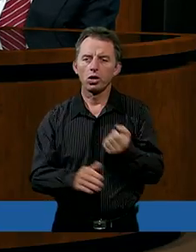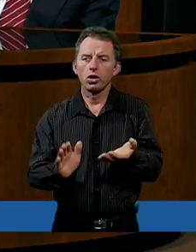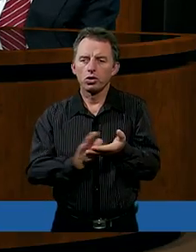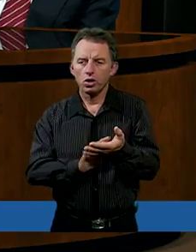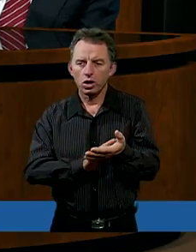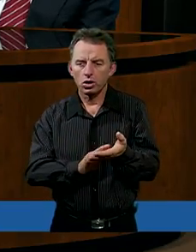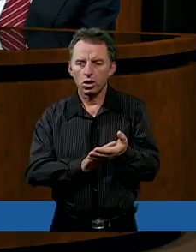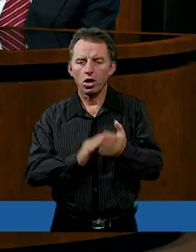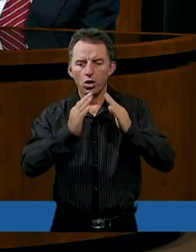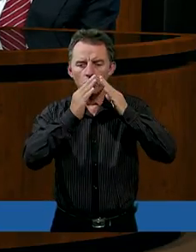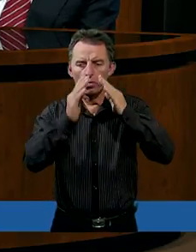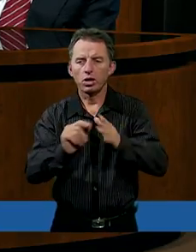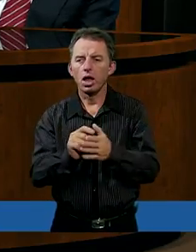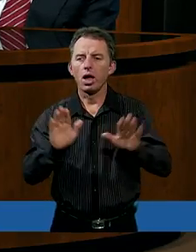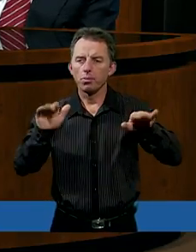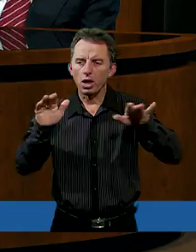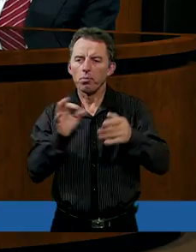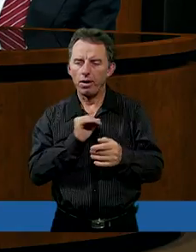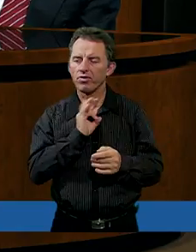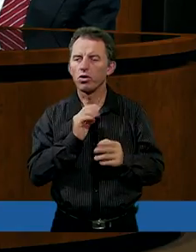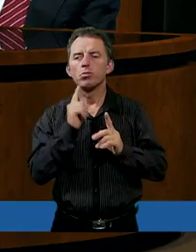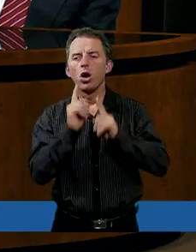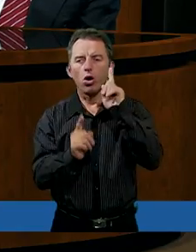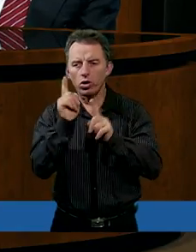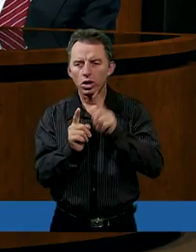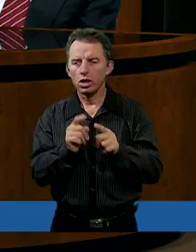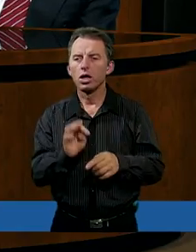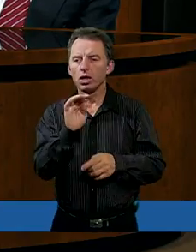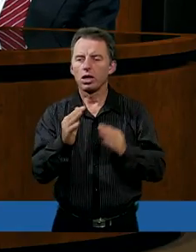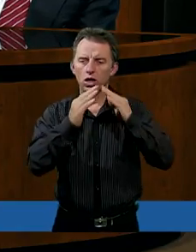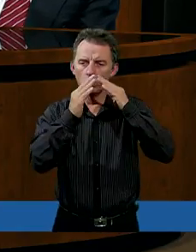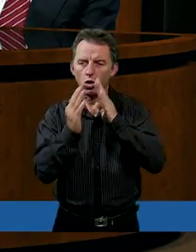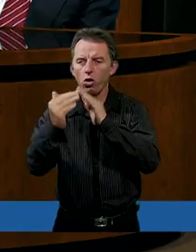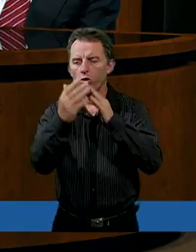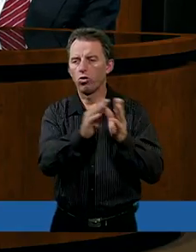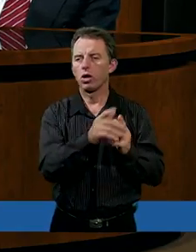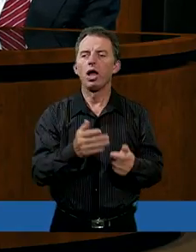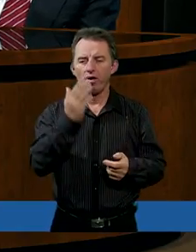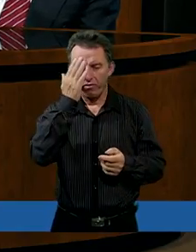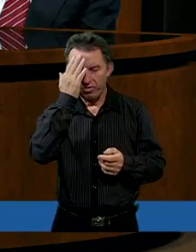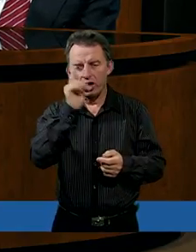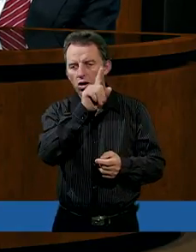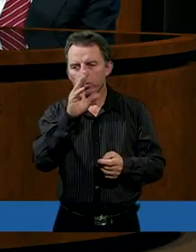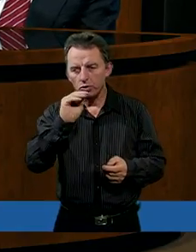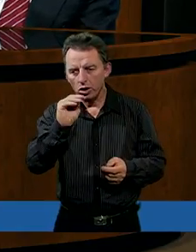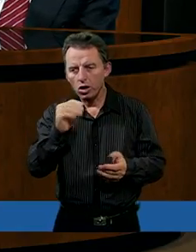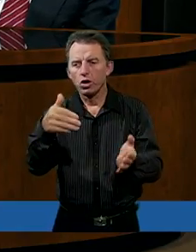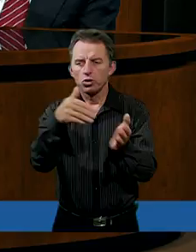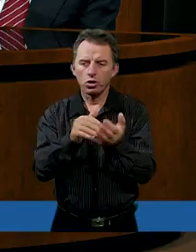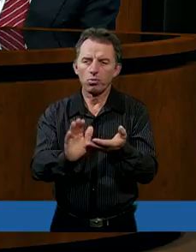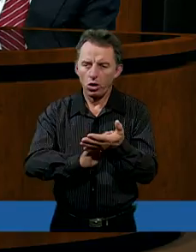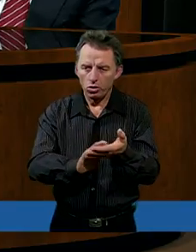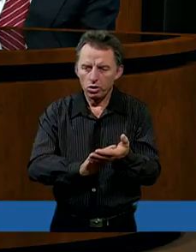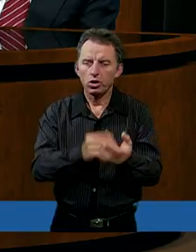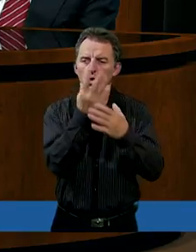czyściłem budkę dla ptaków, bo mam w swoim ogrodzie trochę takich budek i wiem, że trzeba je